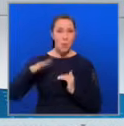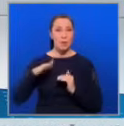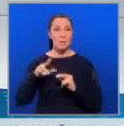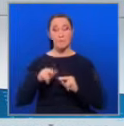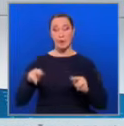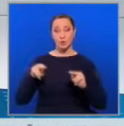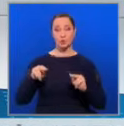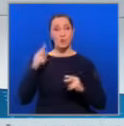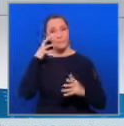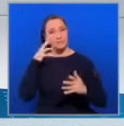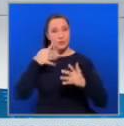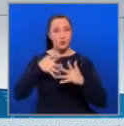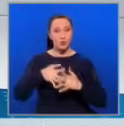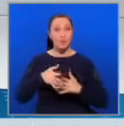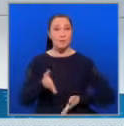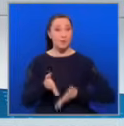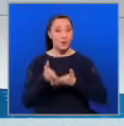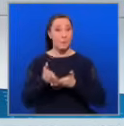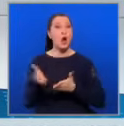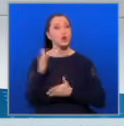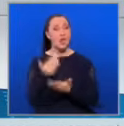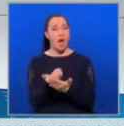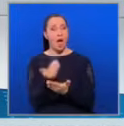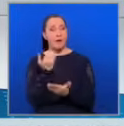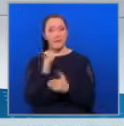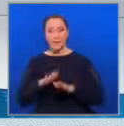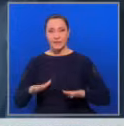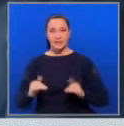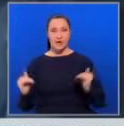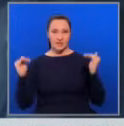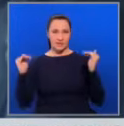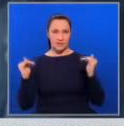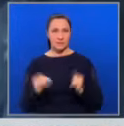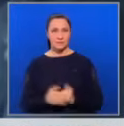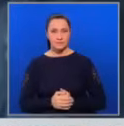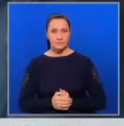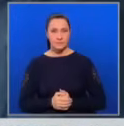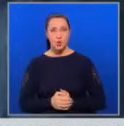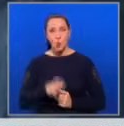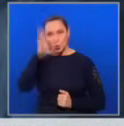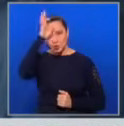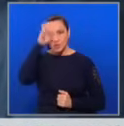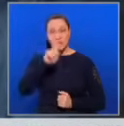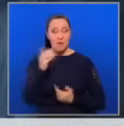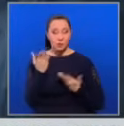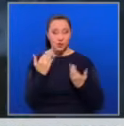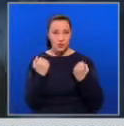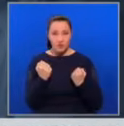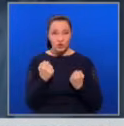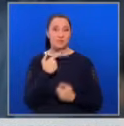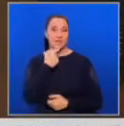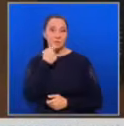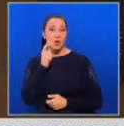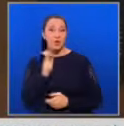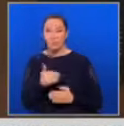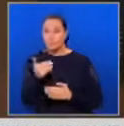педагогическа и психологическа подкрепа още в ранна детска възраст учениците не учат за живота а за изпита на